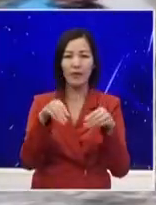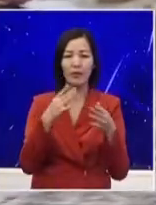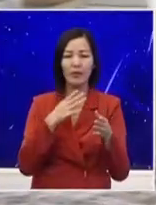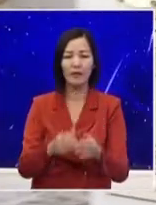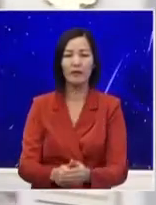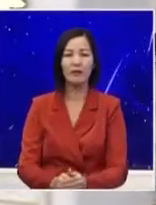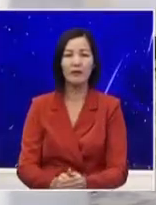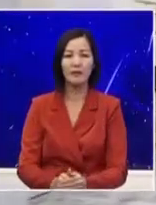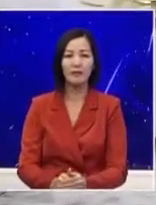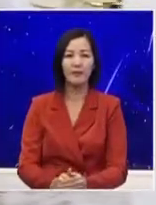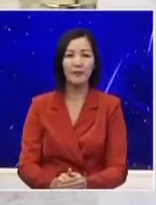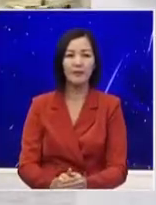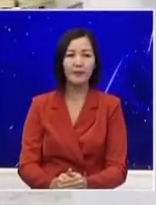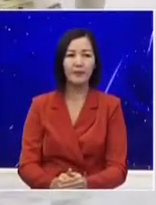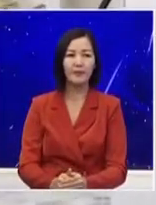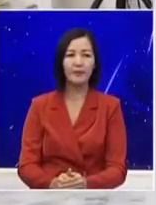марапатталды.